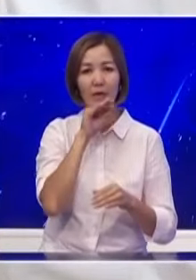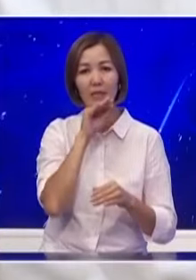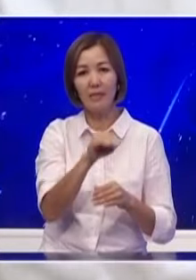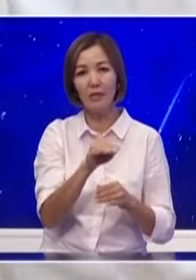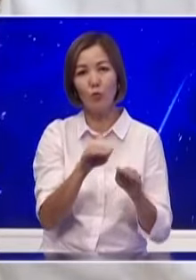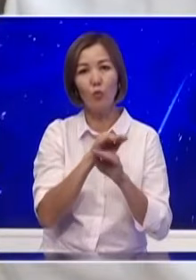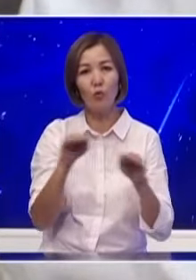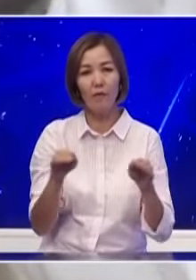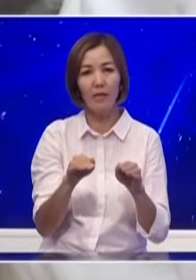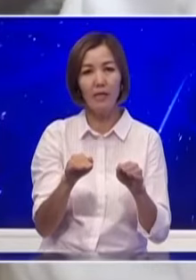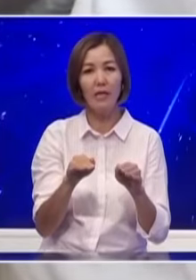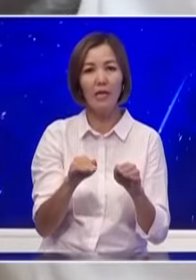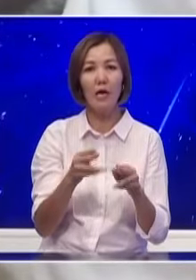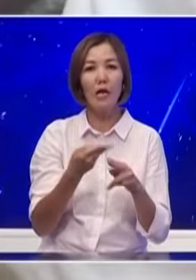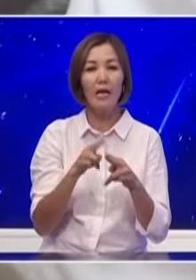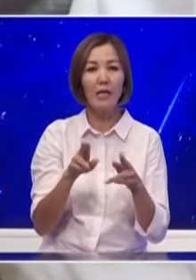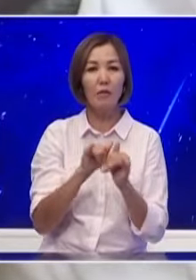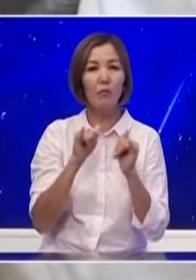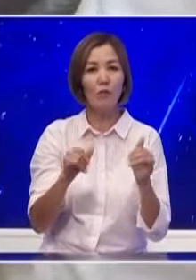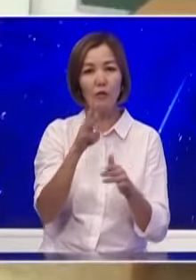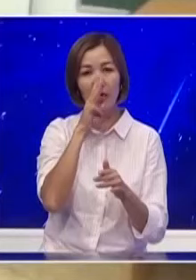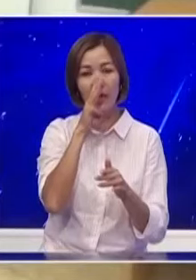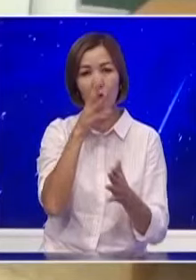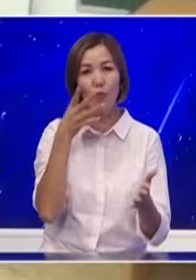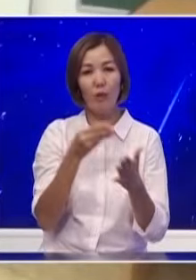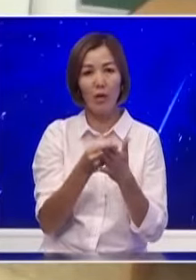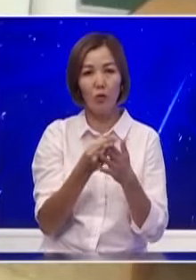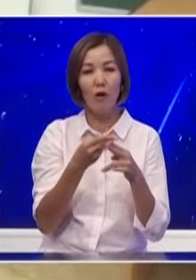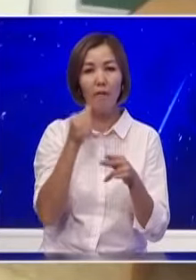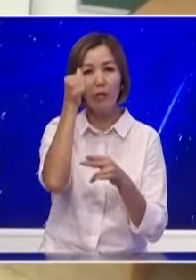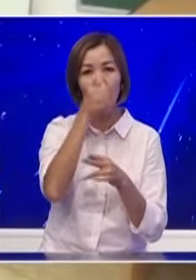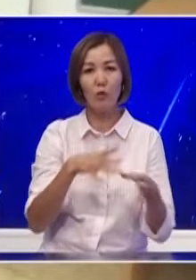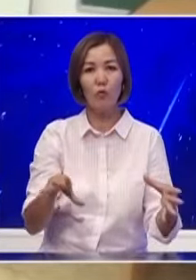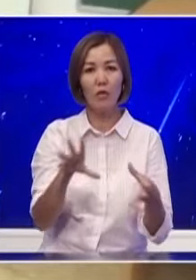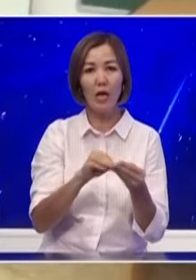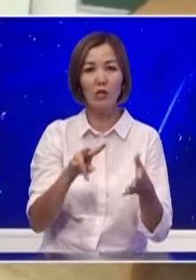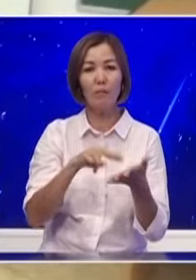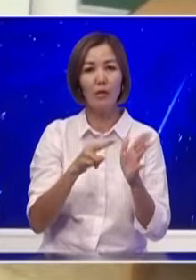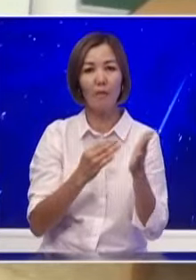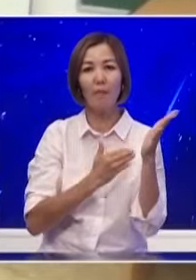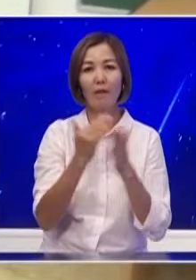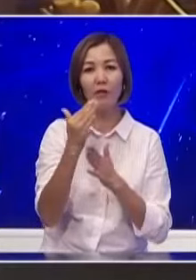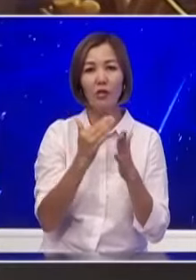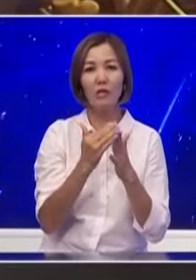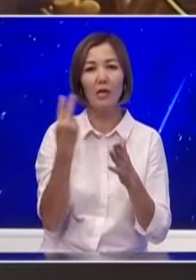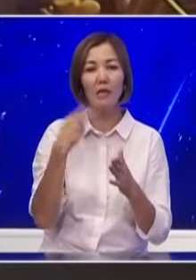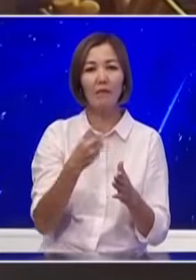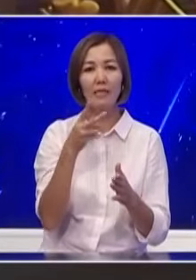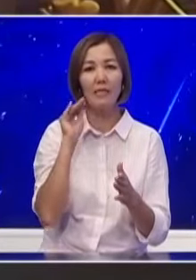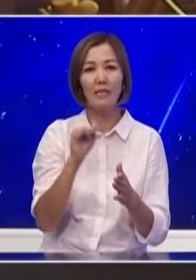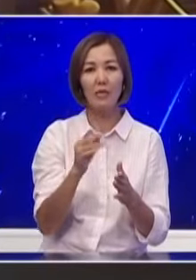профессиональный потенциал, и наряду с этим увеличить заработную плату. В этом году также планируется повышение квалификации